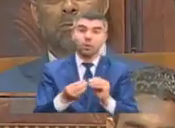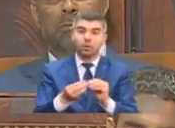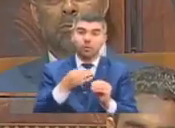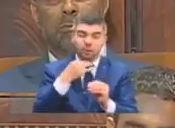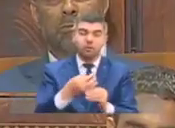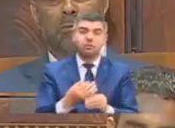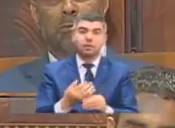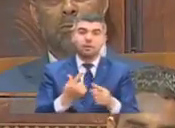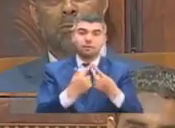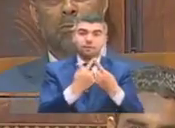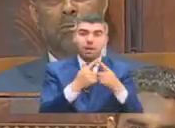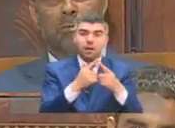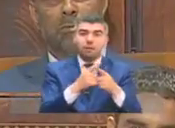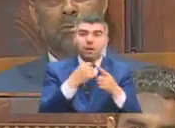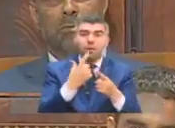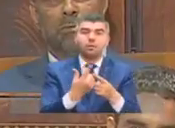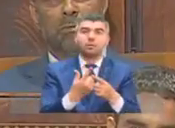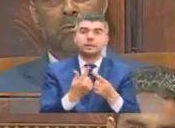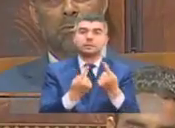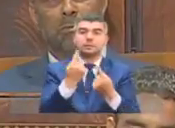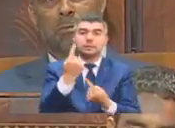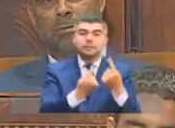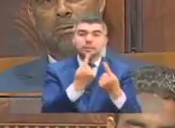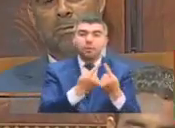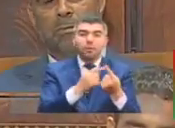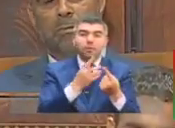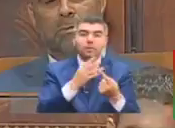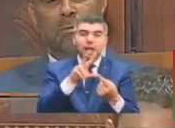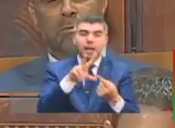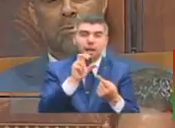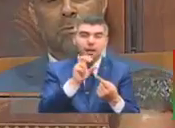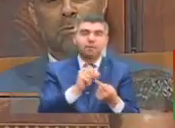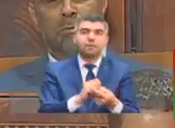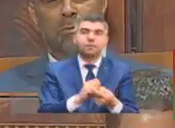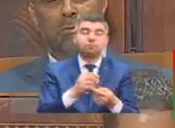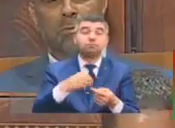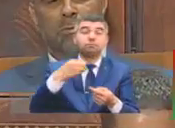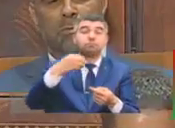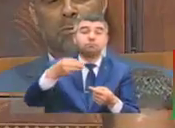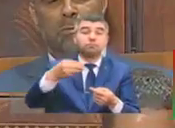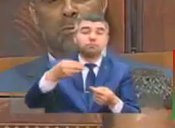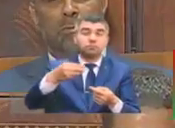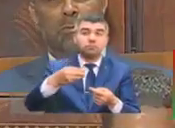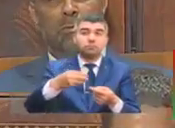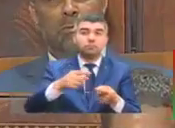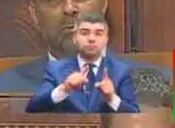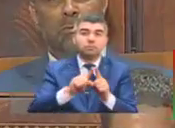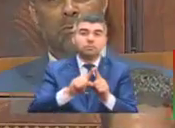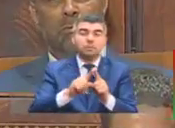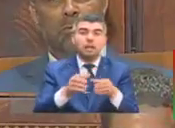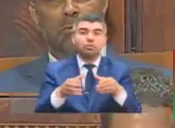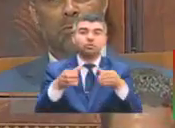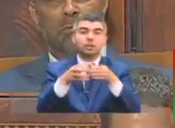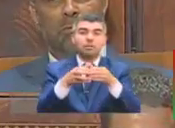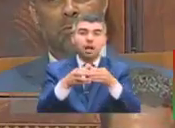لا تقتصر على الجوانب البيئية والتقنية البحتة، بل تتعداها إلى ما هو اجتماعي وثقافي